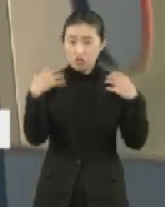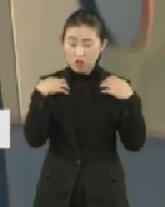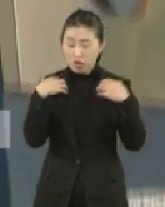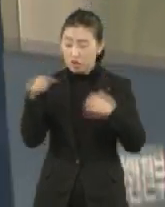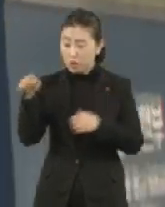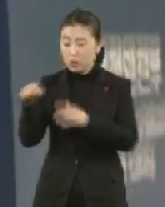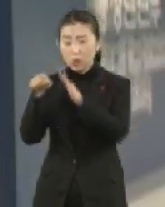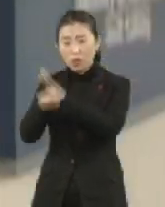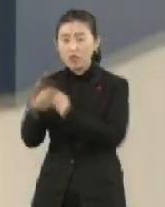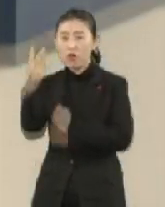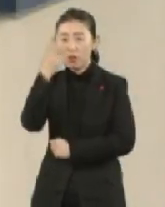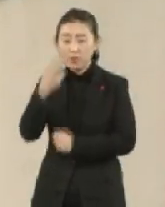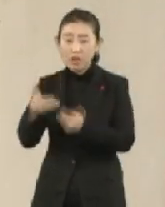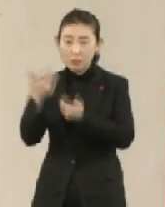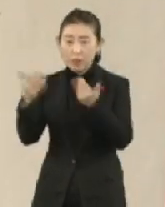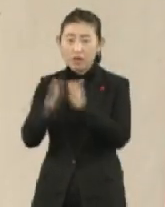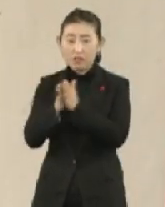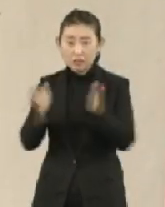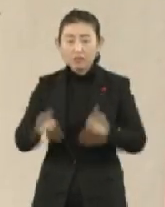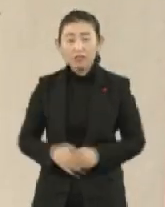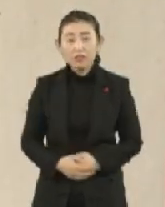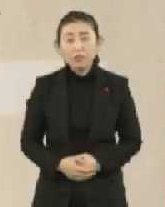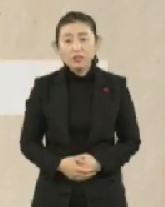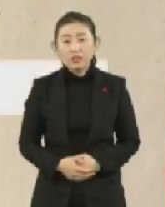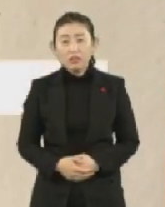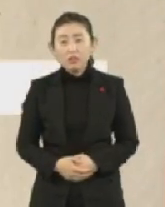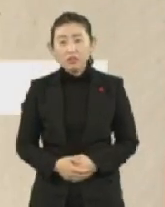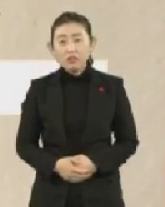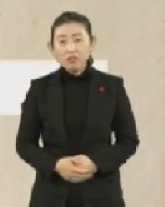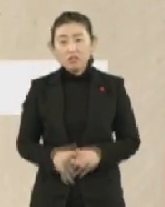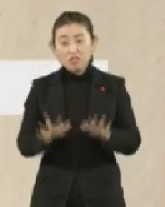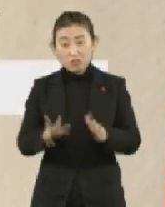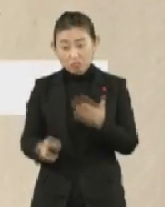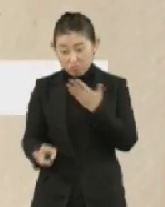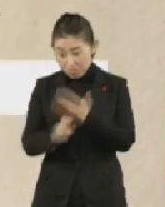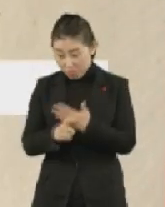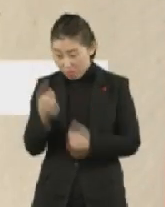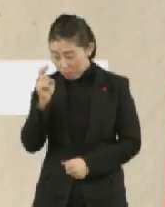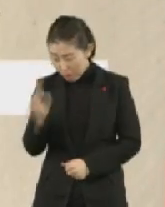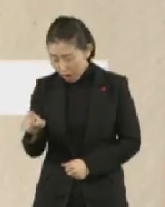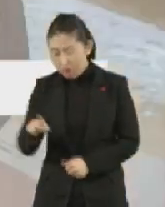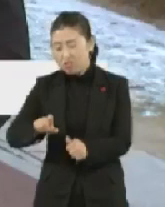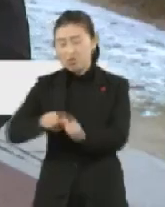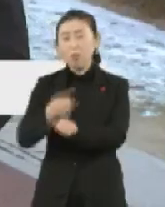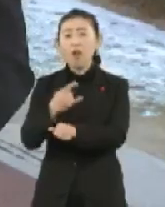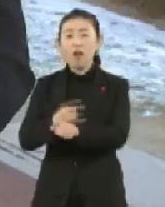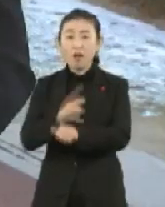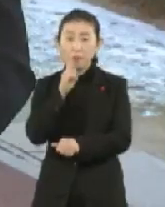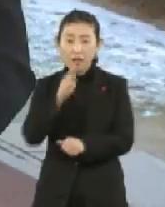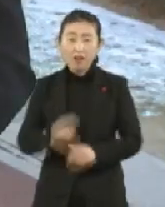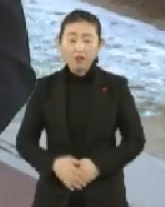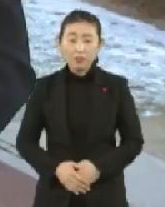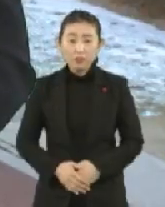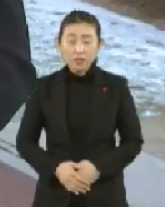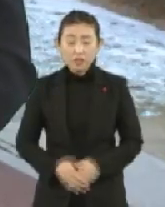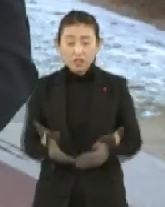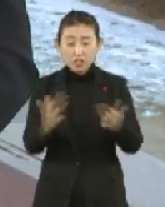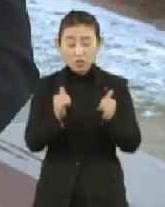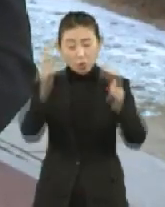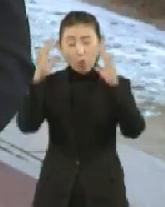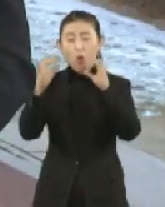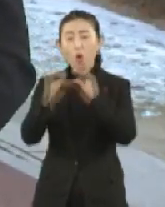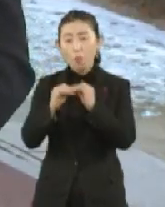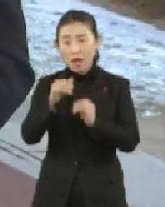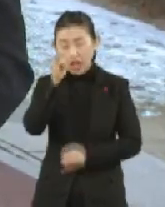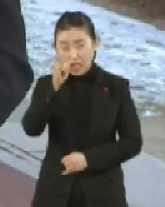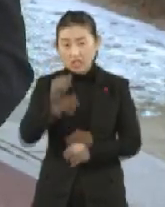감사에 착수했습니다. 위법적으로 잘못 진행됐다면 거기에 맞게끔 처벌을 할 것이고. 전 직원이 공감할 수 있는 인사